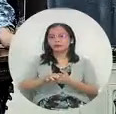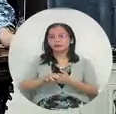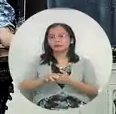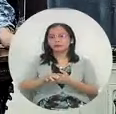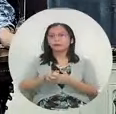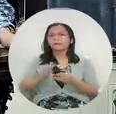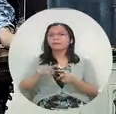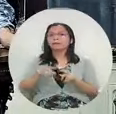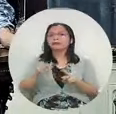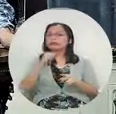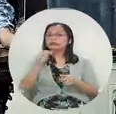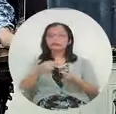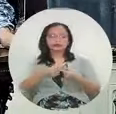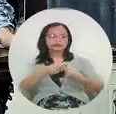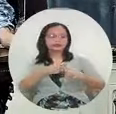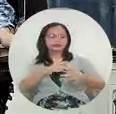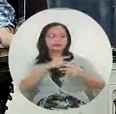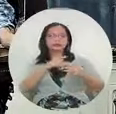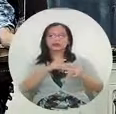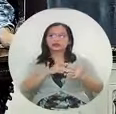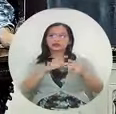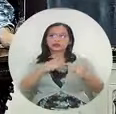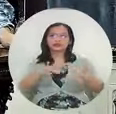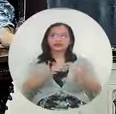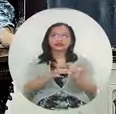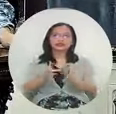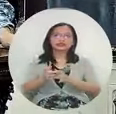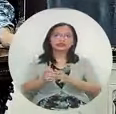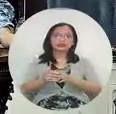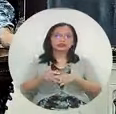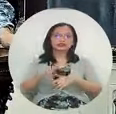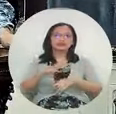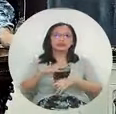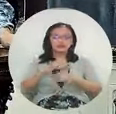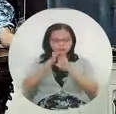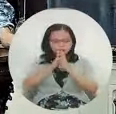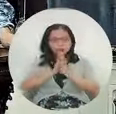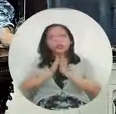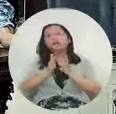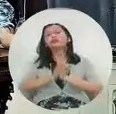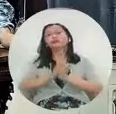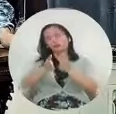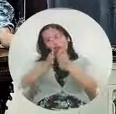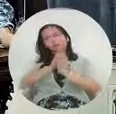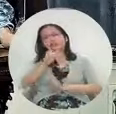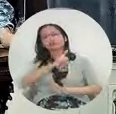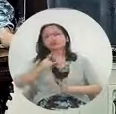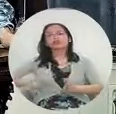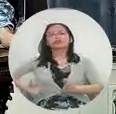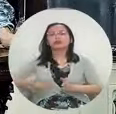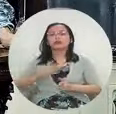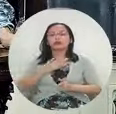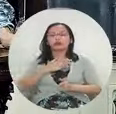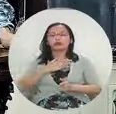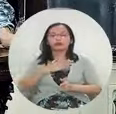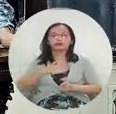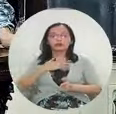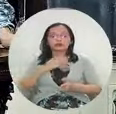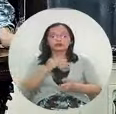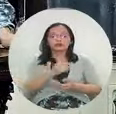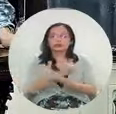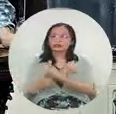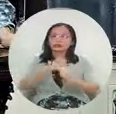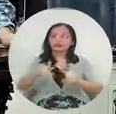siya. Oh, ni garantiya pag yun. Murag doon ay gahom nga makaluwas o